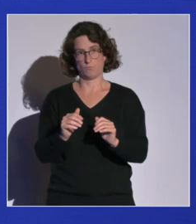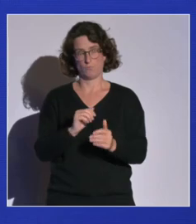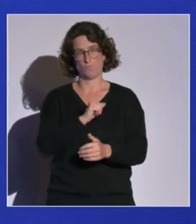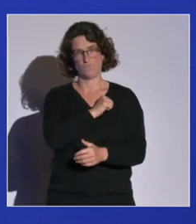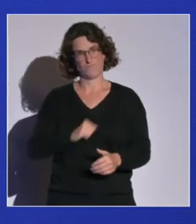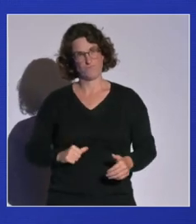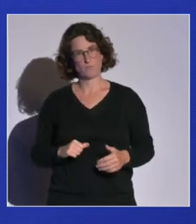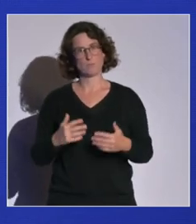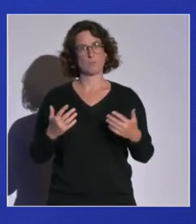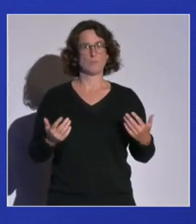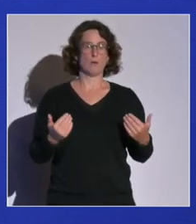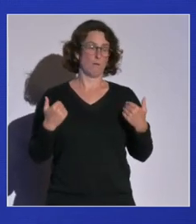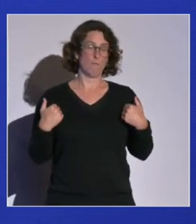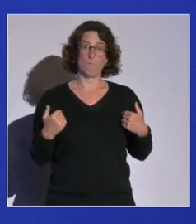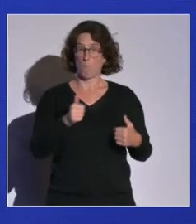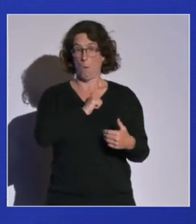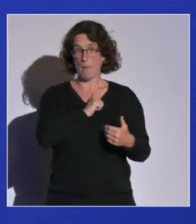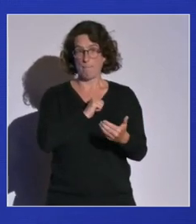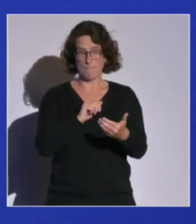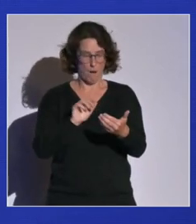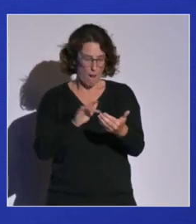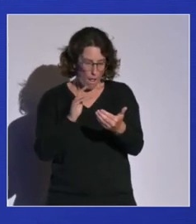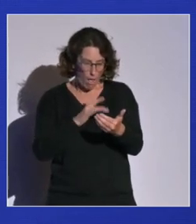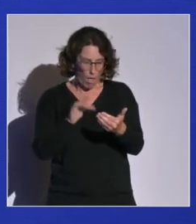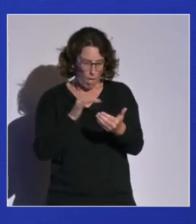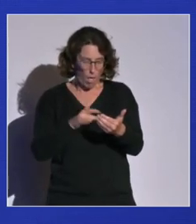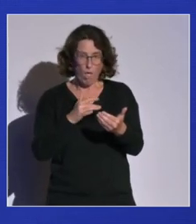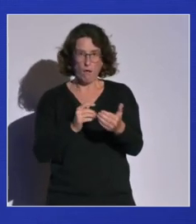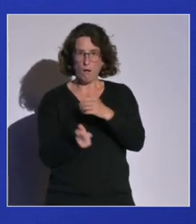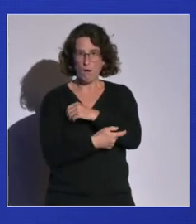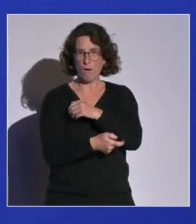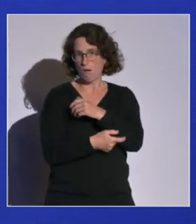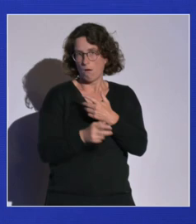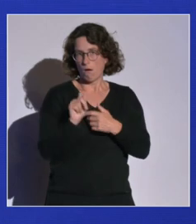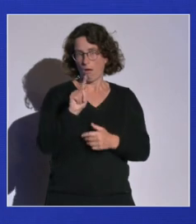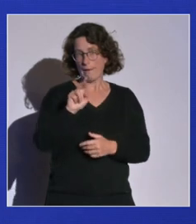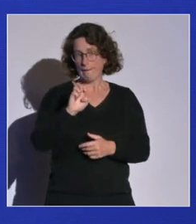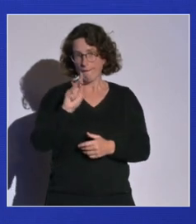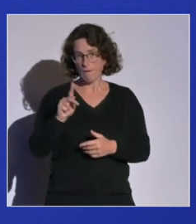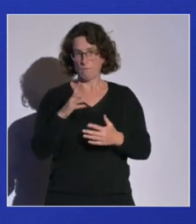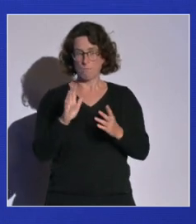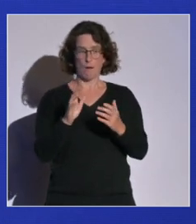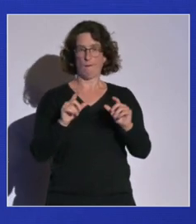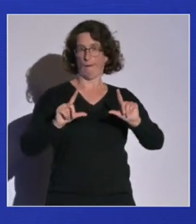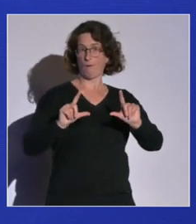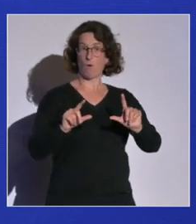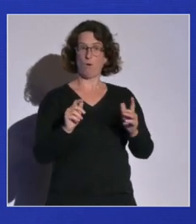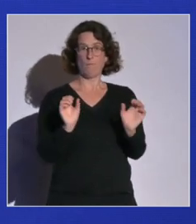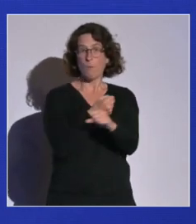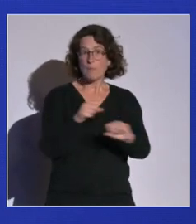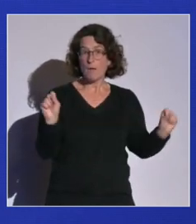longtemps qui vais dire le contraire. Les écrans, ça peut être formidable, mais c'est comme la langue de M.